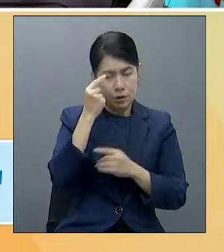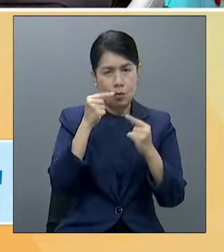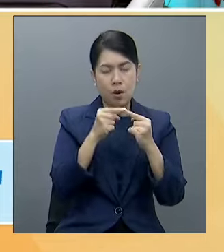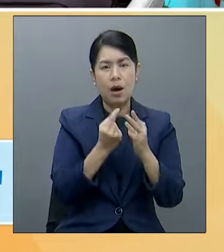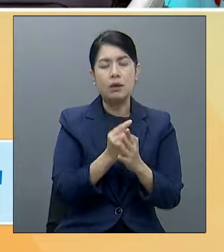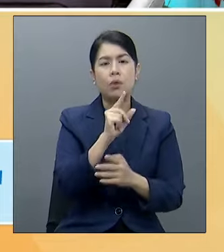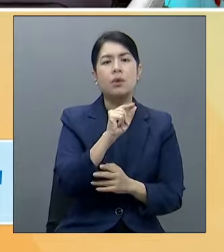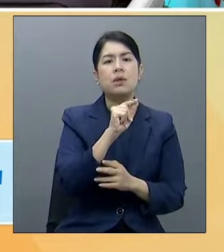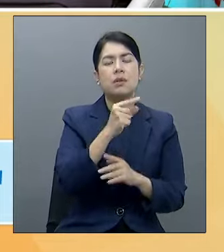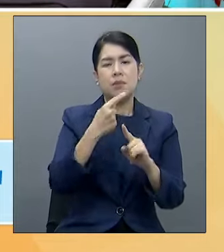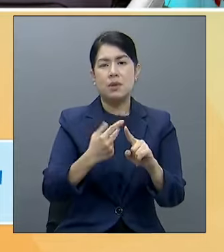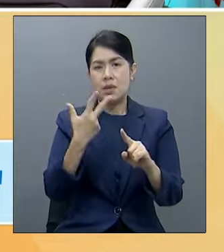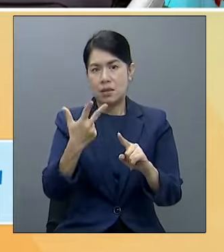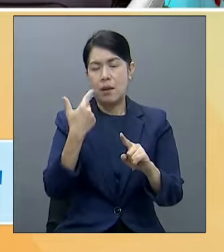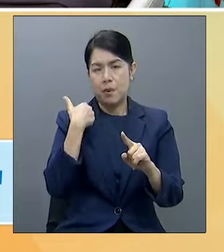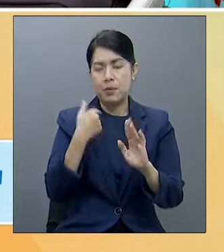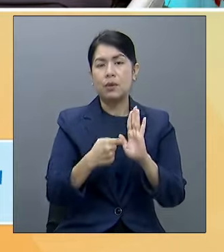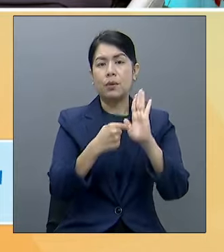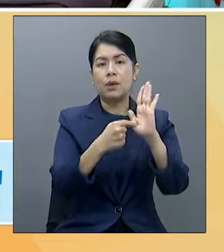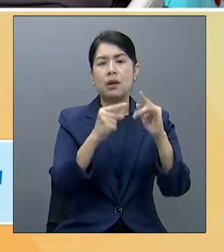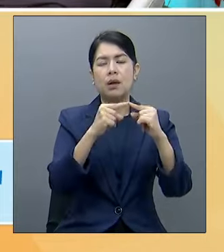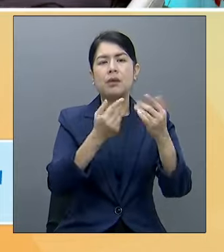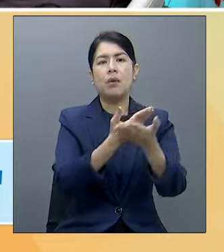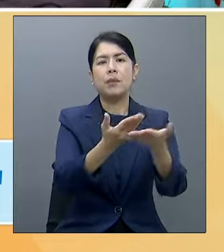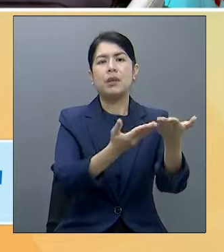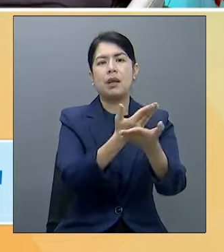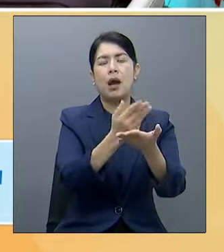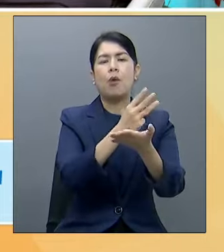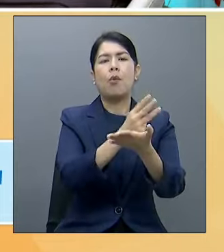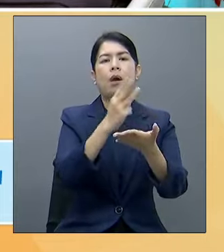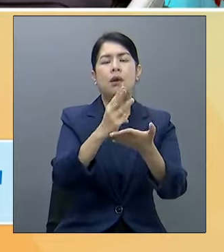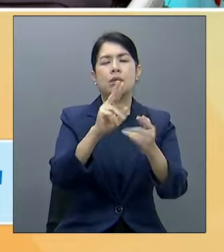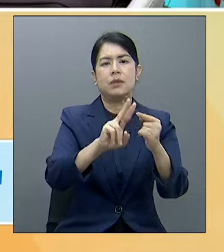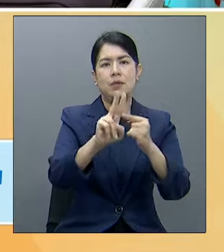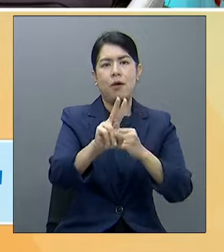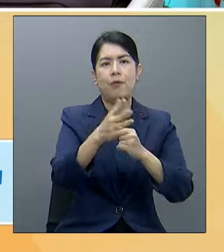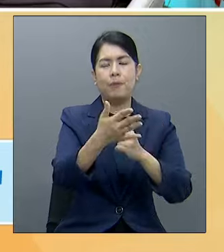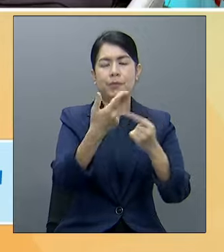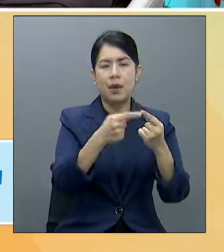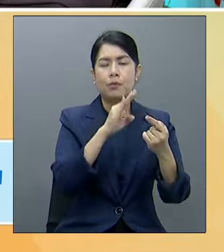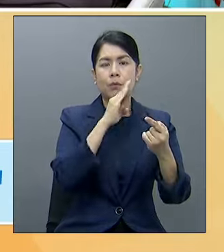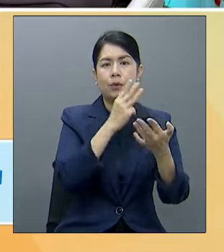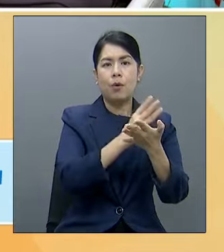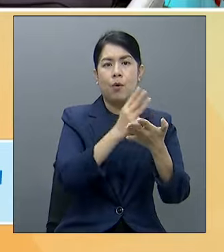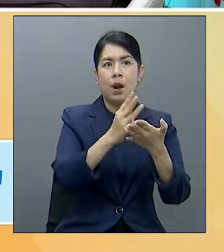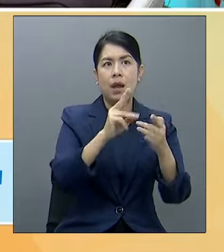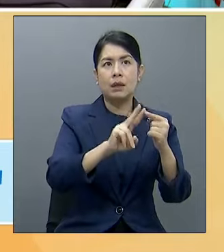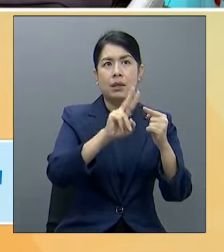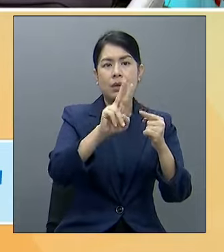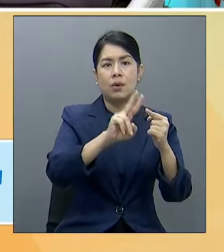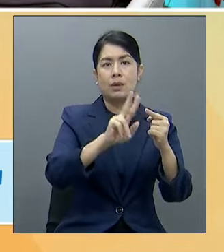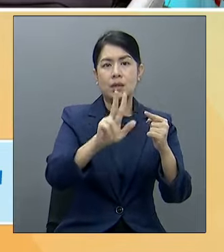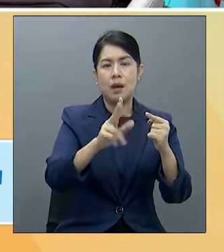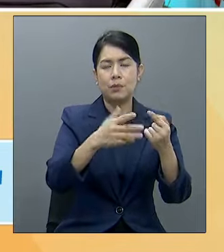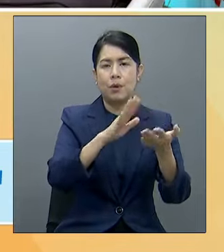มีนานี้จะได้รับการพิจารณาในสภาวาระที่2หลังจากพิจารณาวาระที่2วาระที่3โหวตเสร็จ